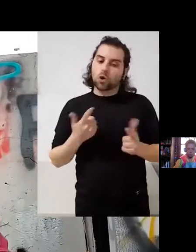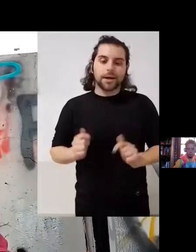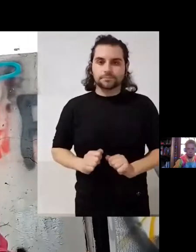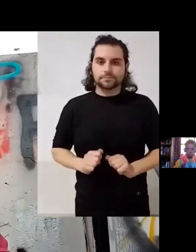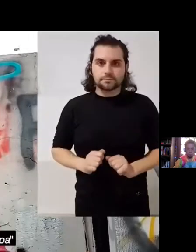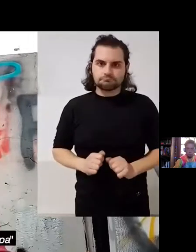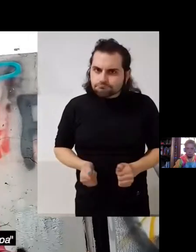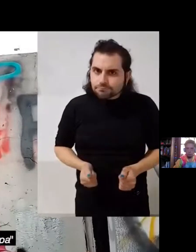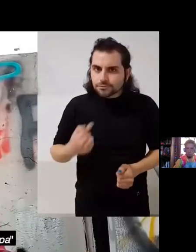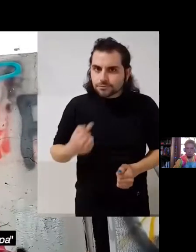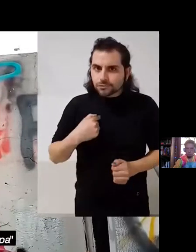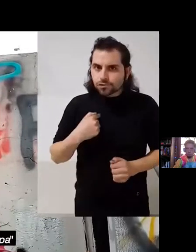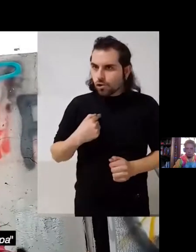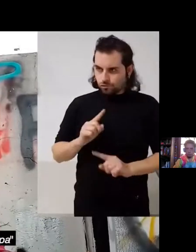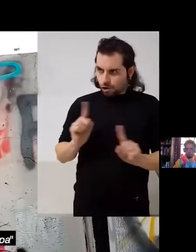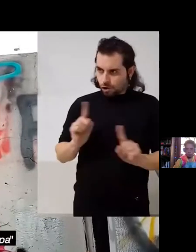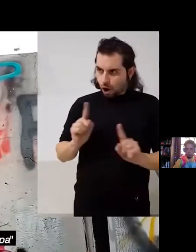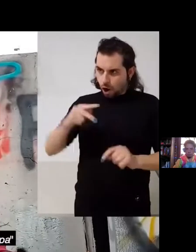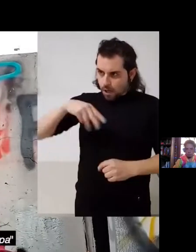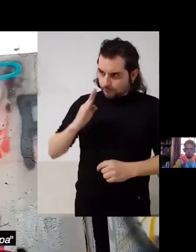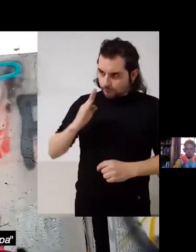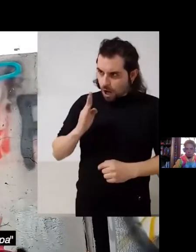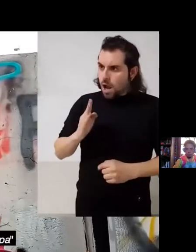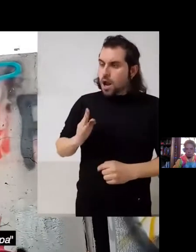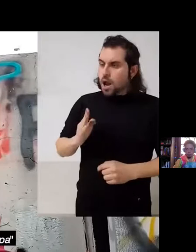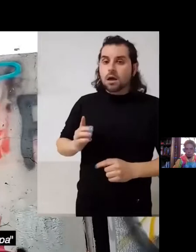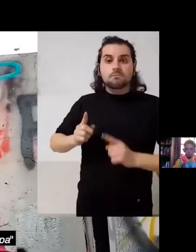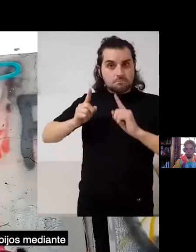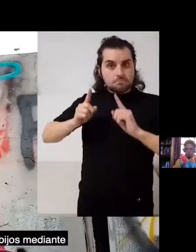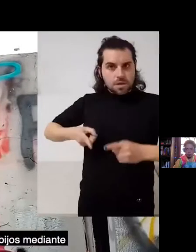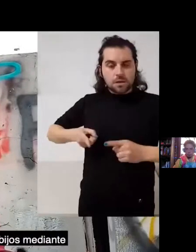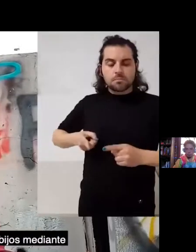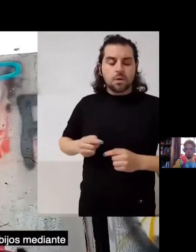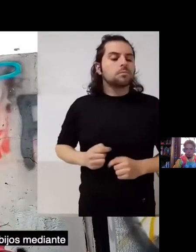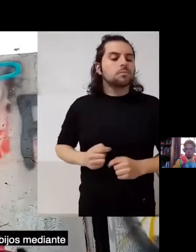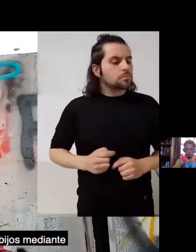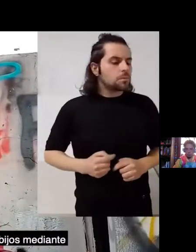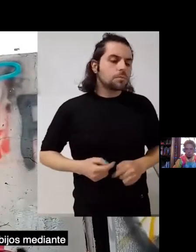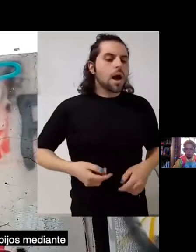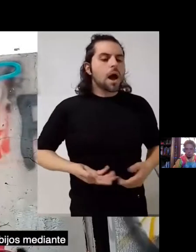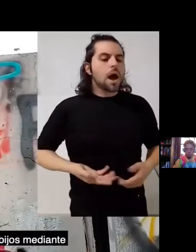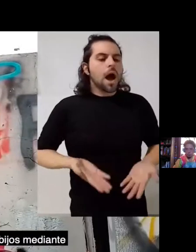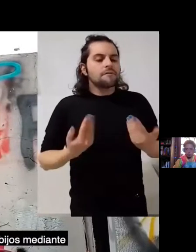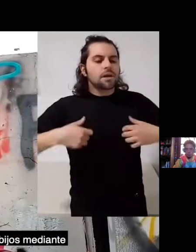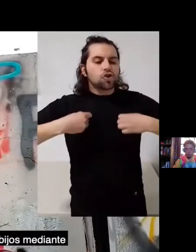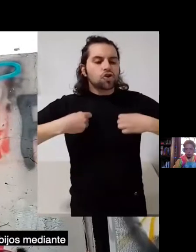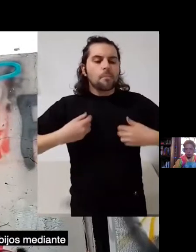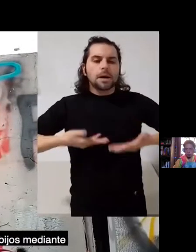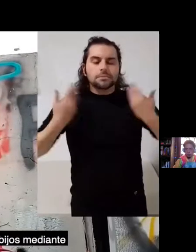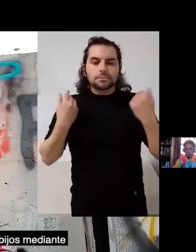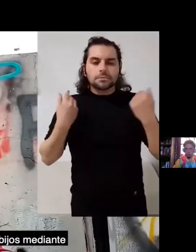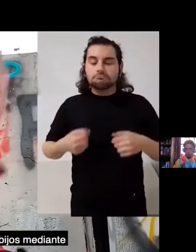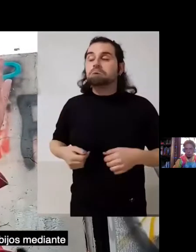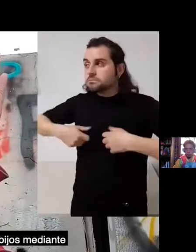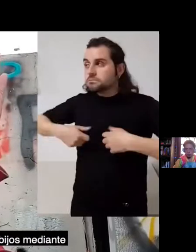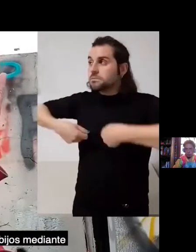qu'on va m'opérer. Et devant mon non-recul, la réponse a été enlève-toi, déshabille-toi. Et